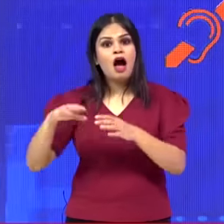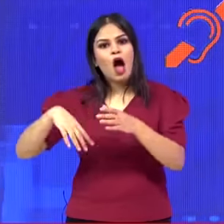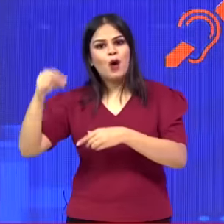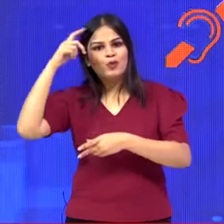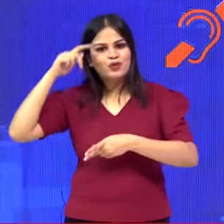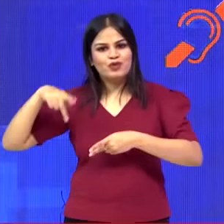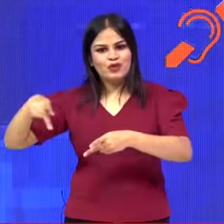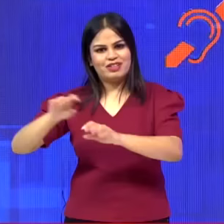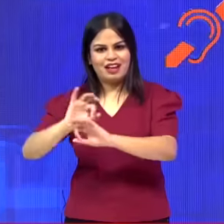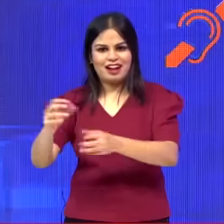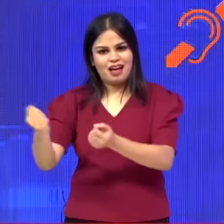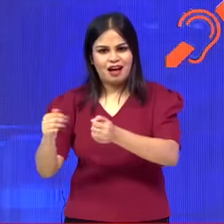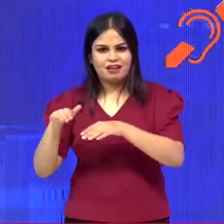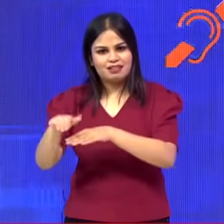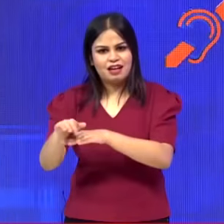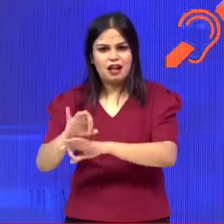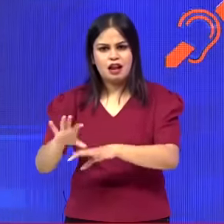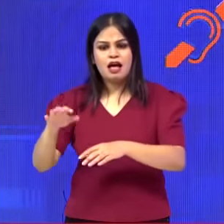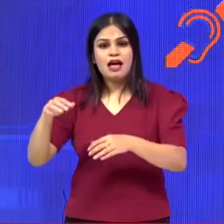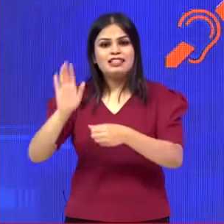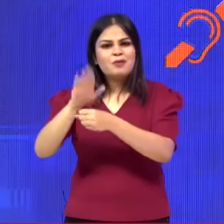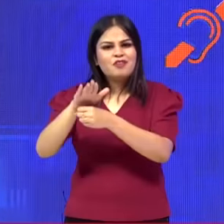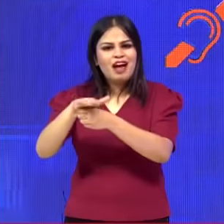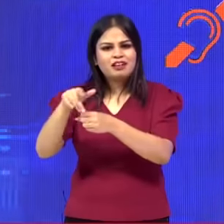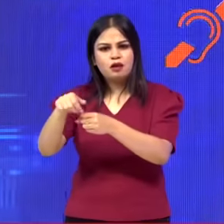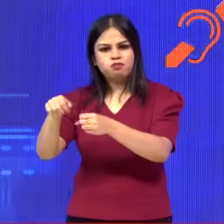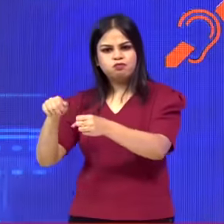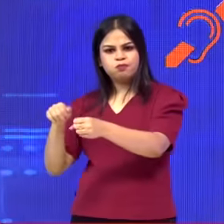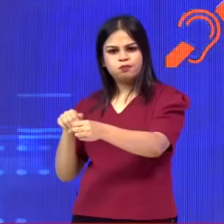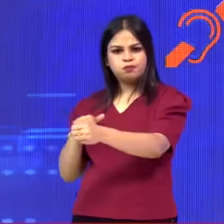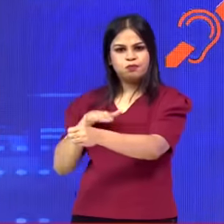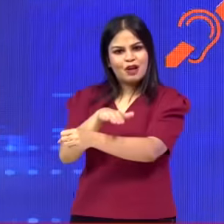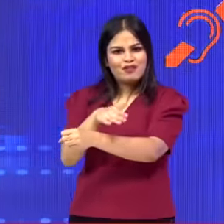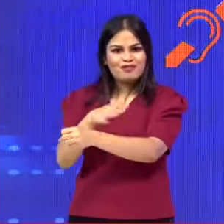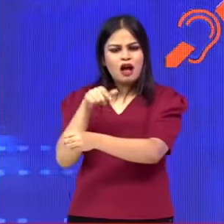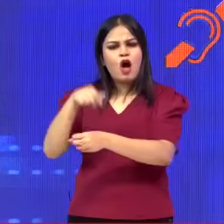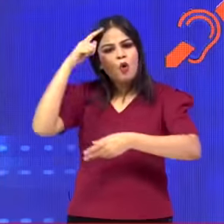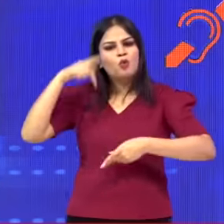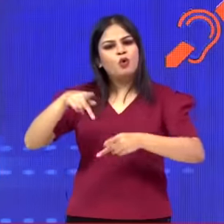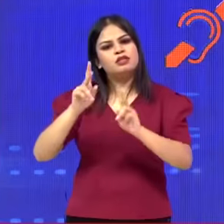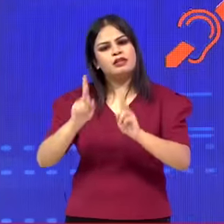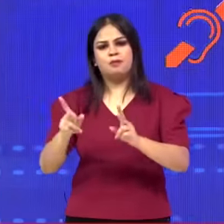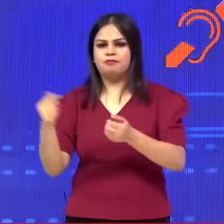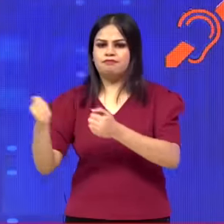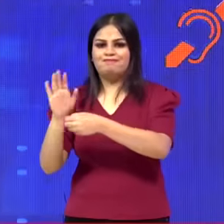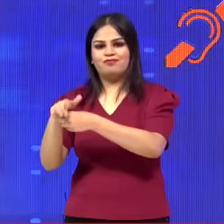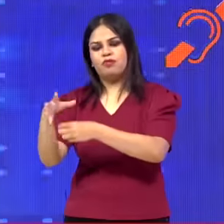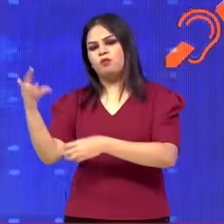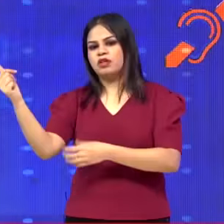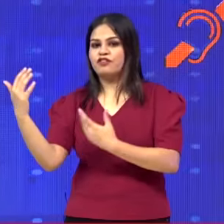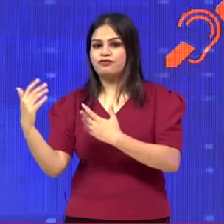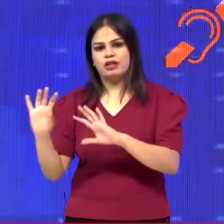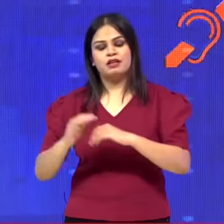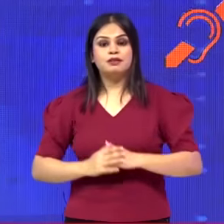थी, वो निकाल जस्ट वो ट्रक से अनलोड किया, वो ट्रक चला गया और गाड़ी रास्ते पे पार्क थी। तो